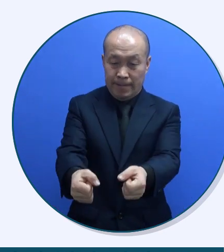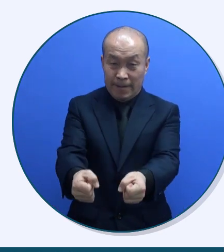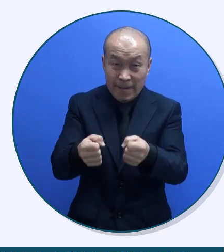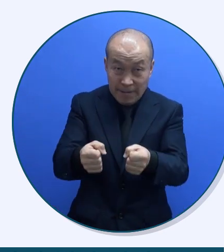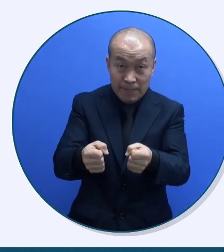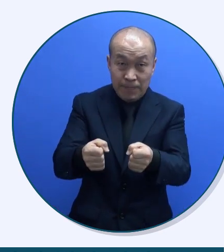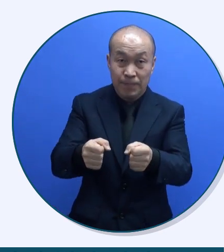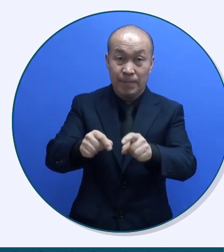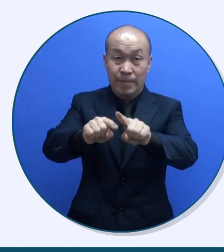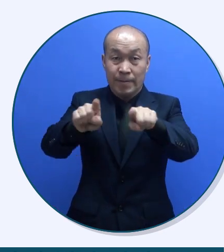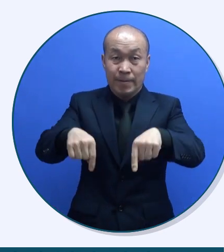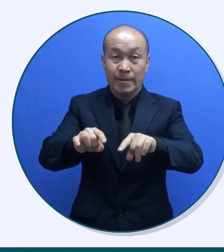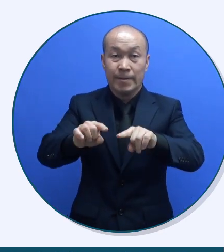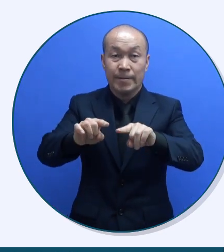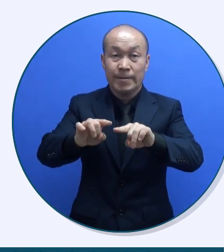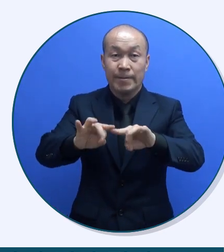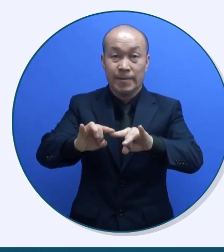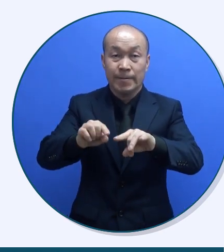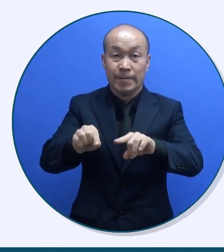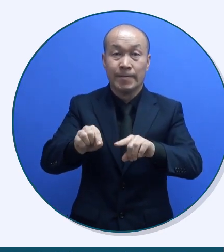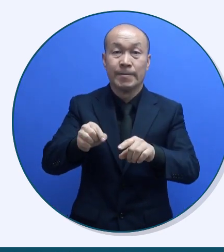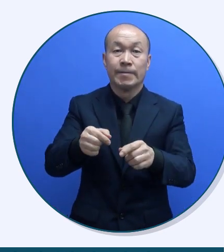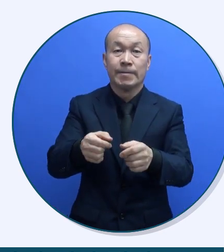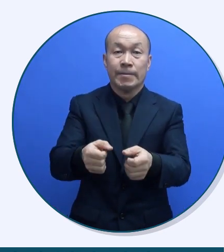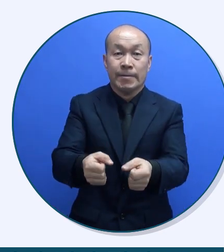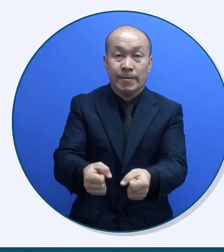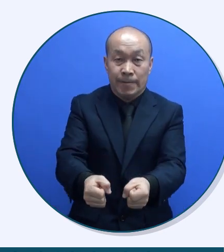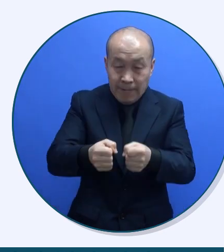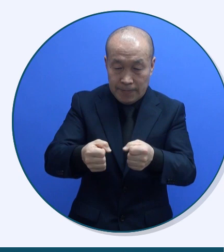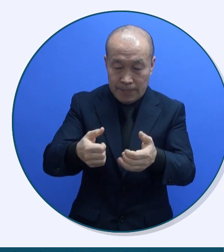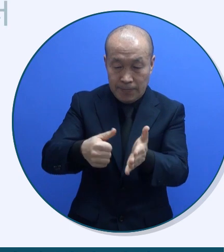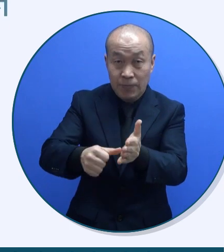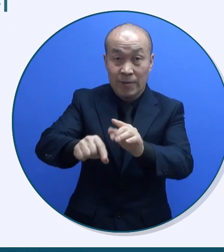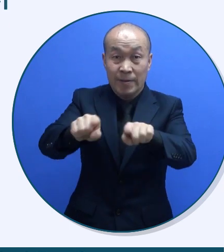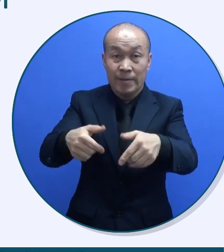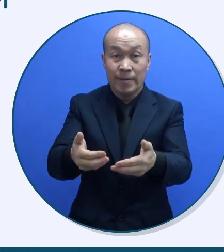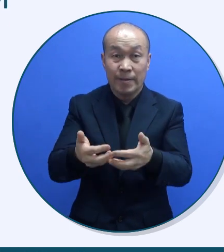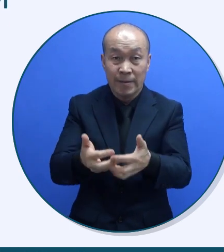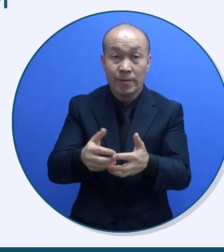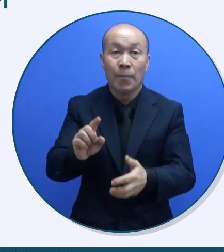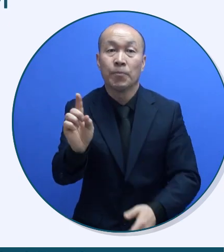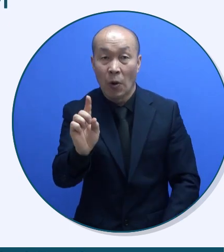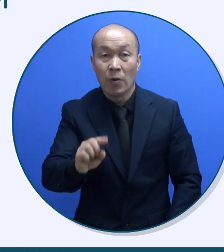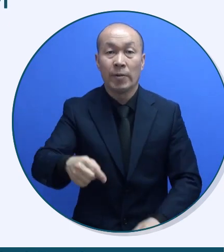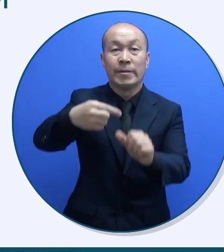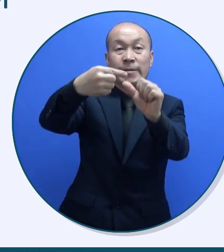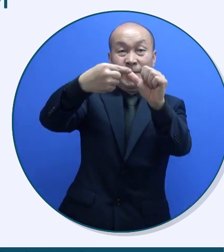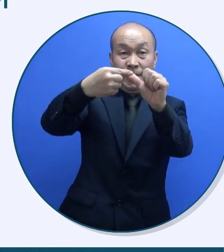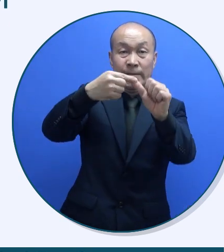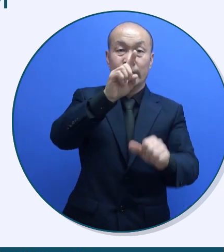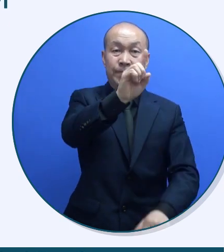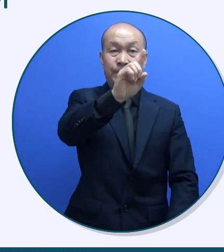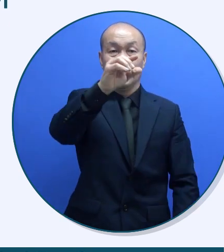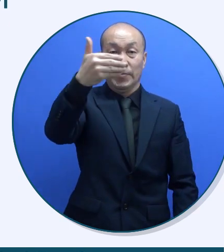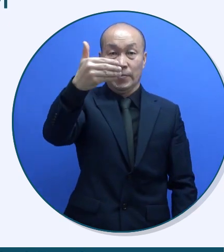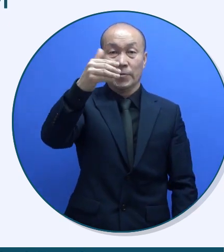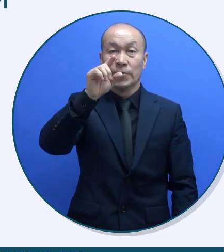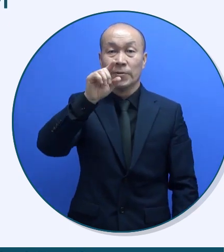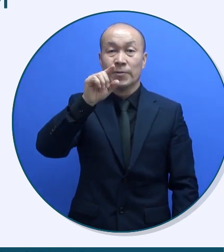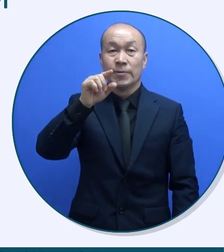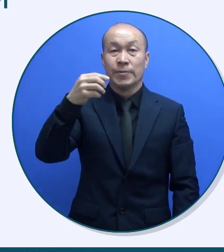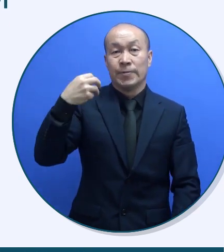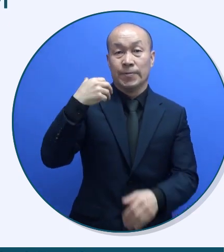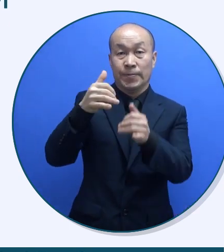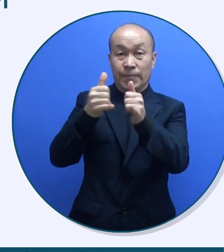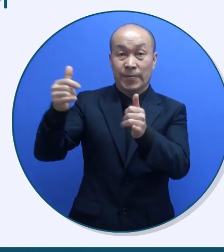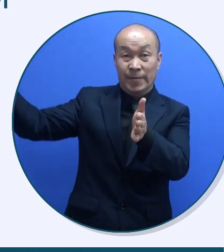심장 충격기, 자동 제세동기의 사용은 언제까지 해야 할까요? 그것은 첫째로 119 구급대원이